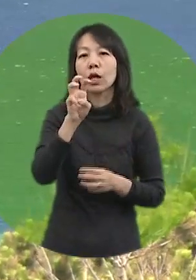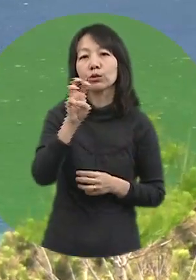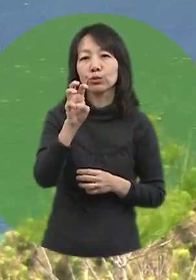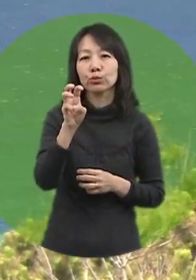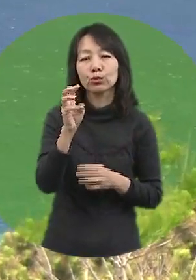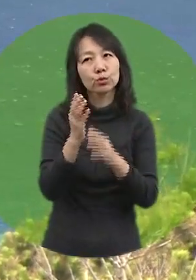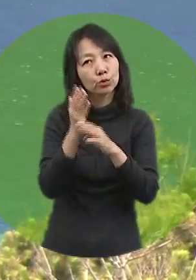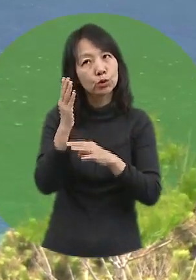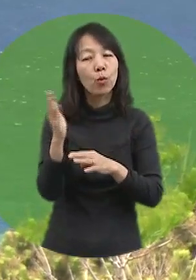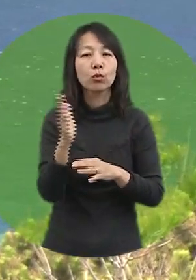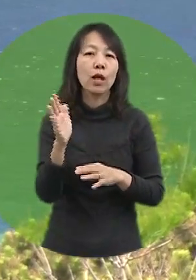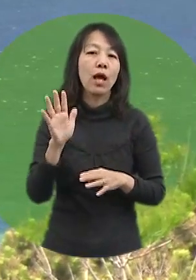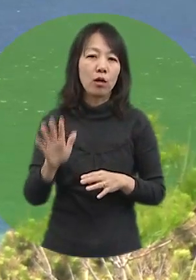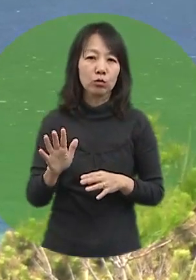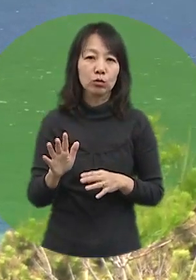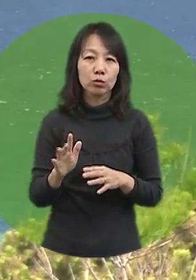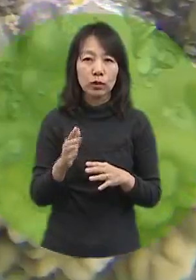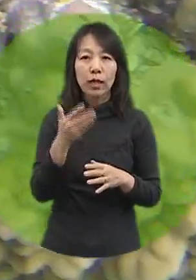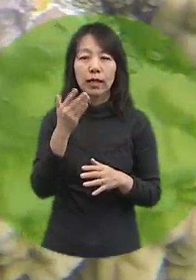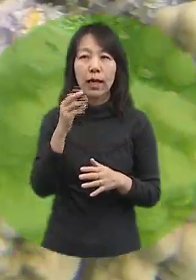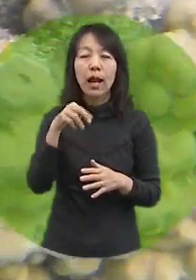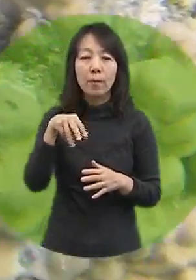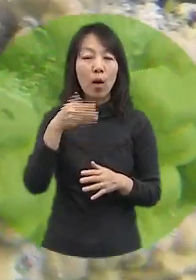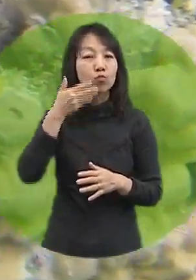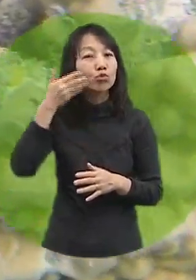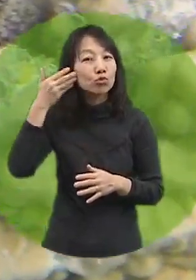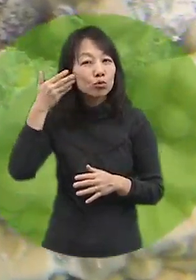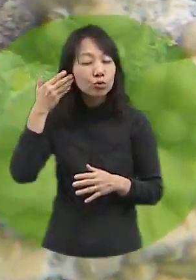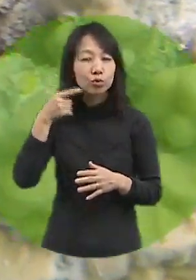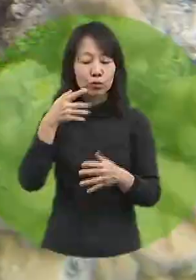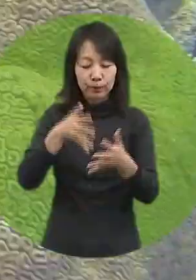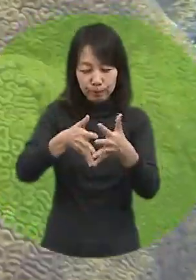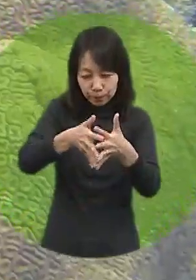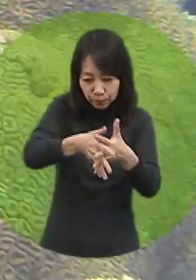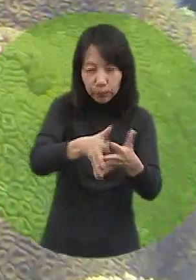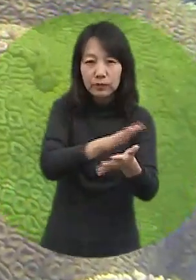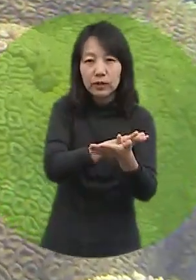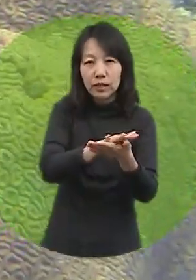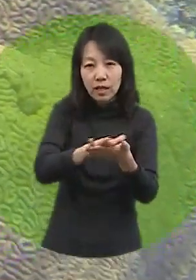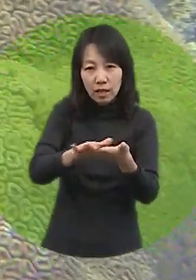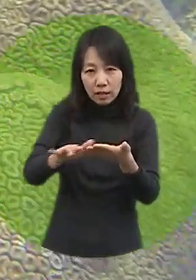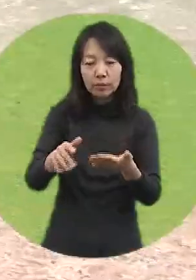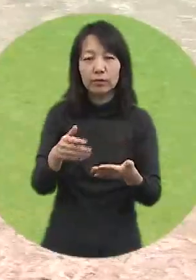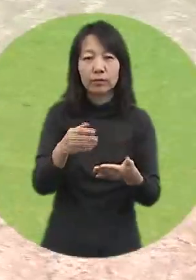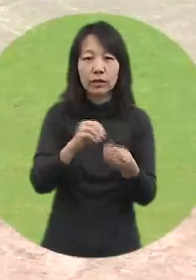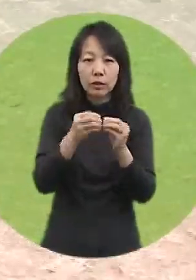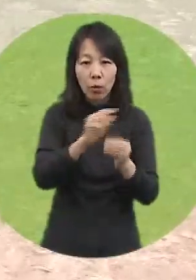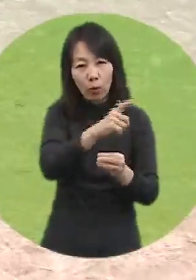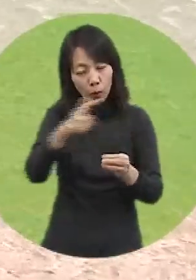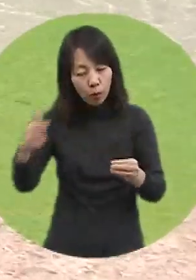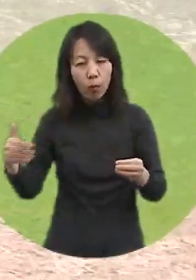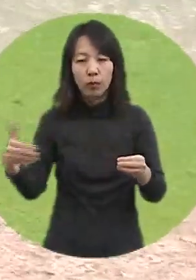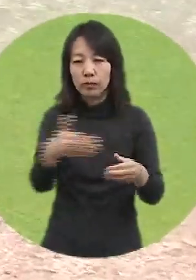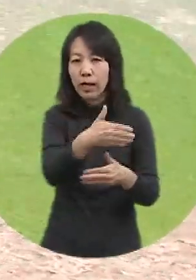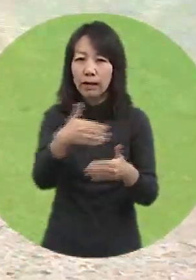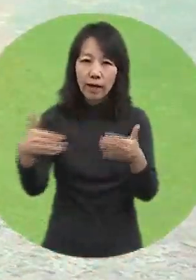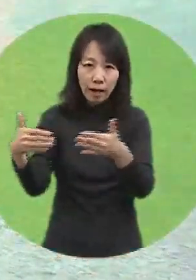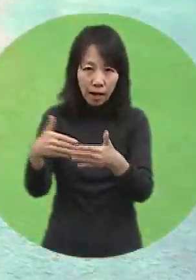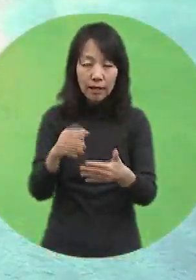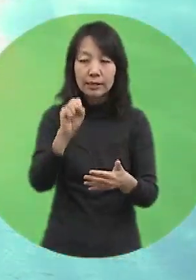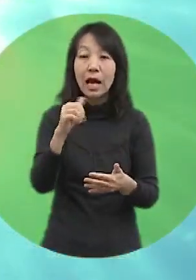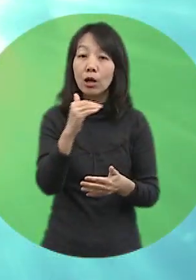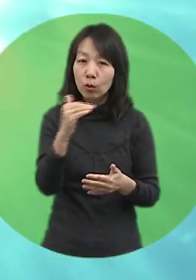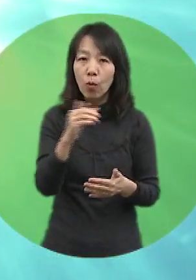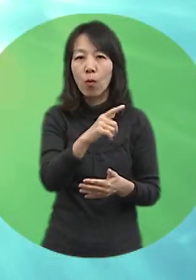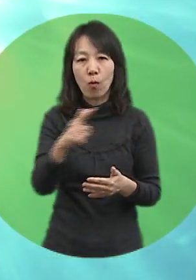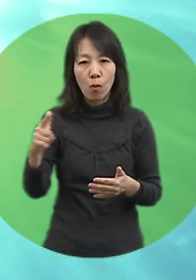と呼ばれる透明度の高い海、多様で色とりどりのサンゴや魚、夏は白い砂浜に